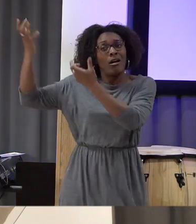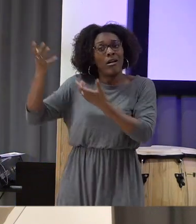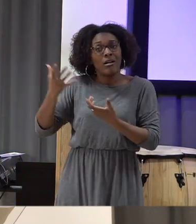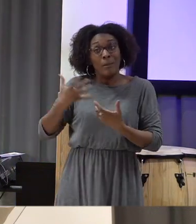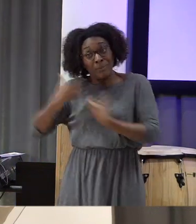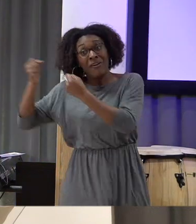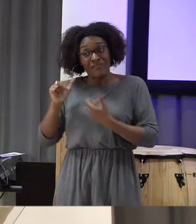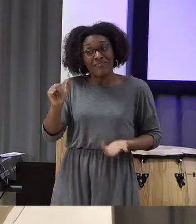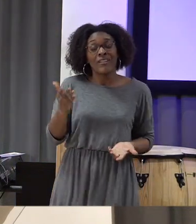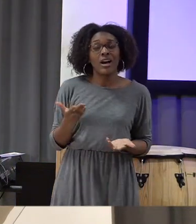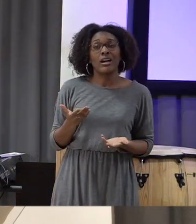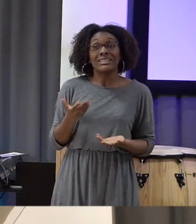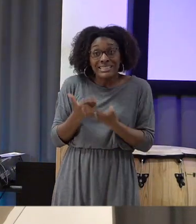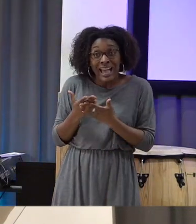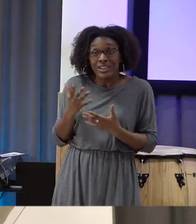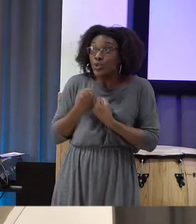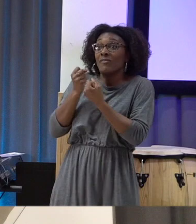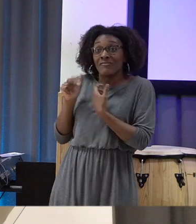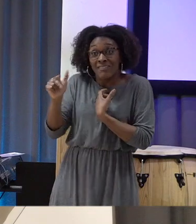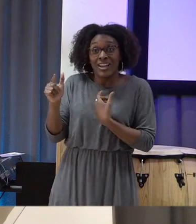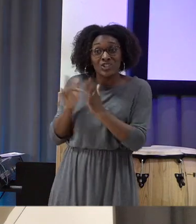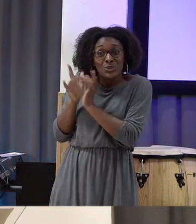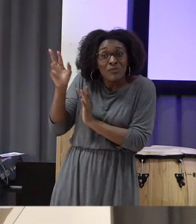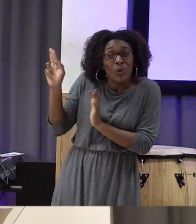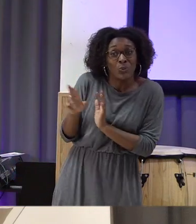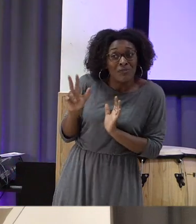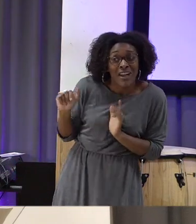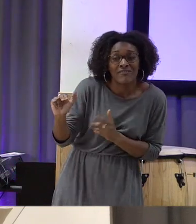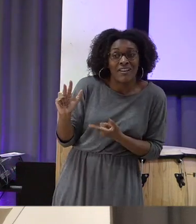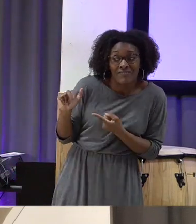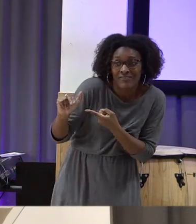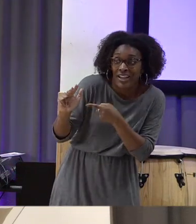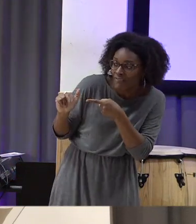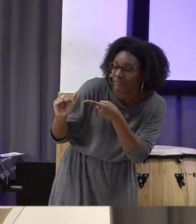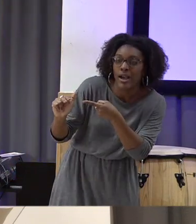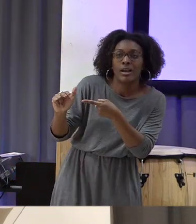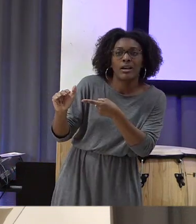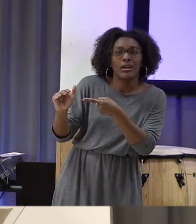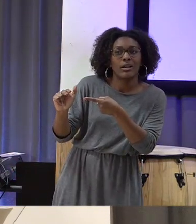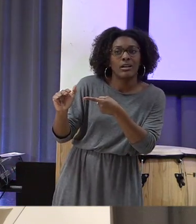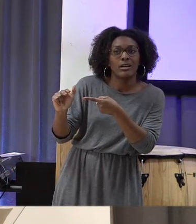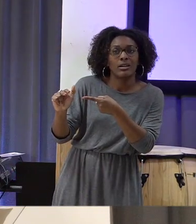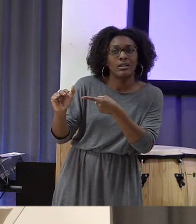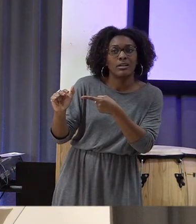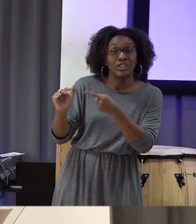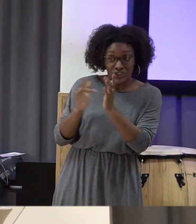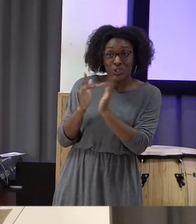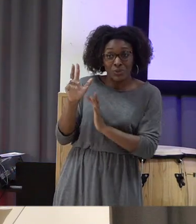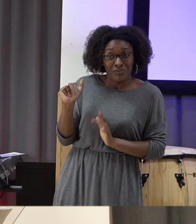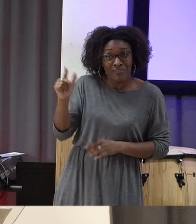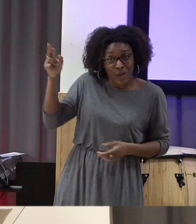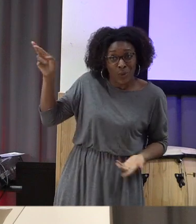Le salut est tout près de nous. Parce que le Seigneur ne va